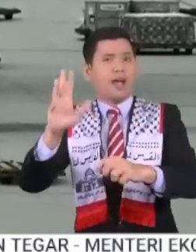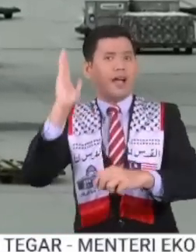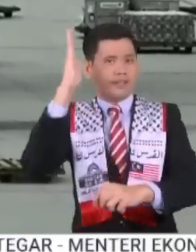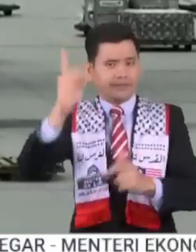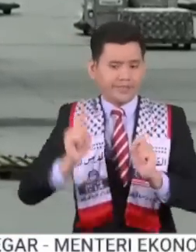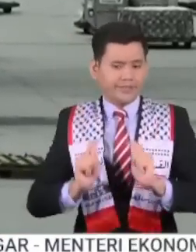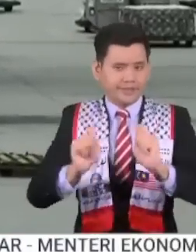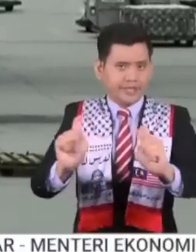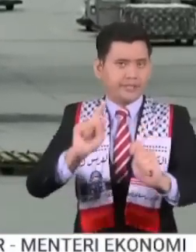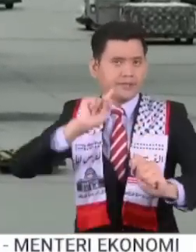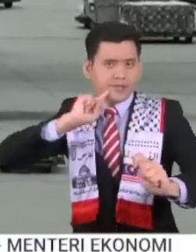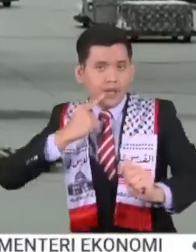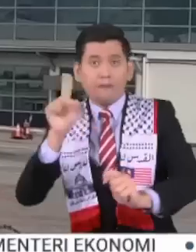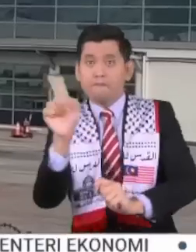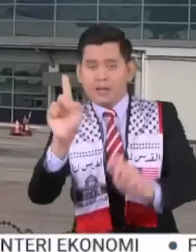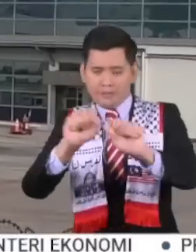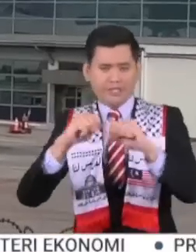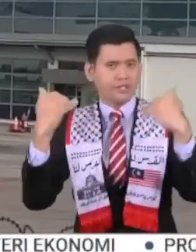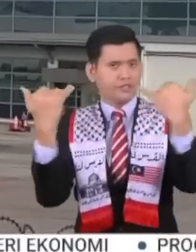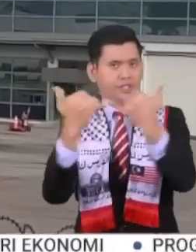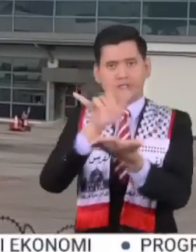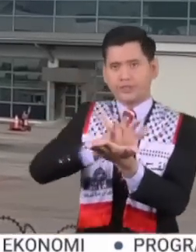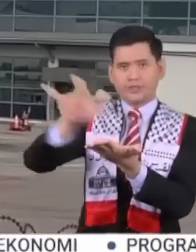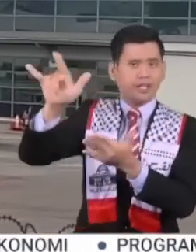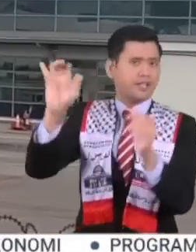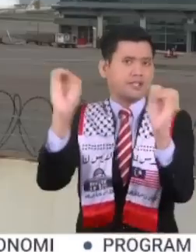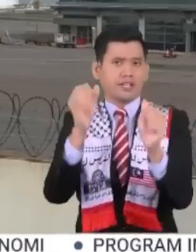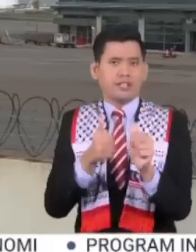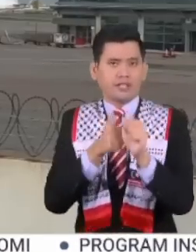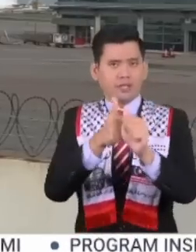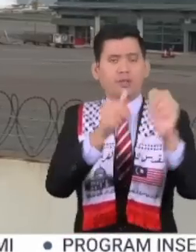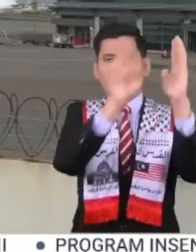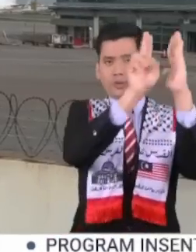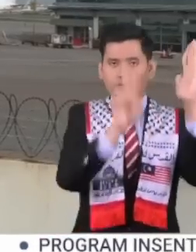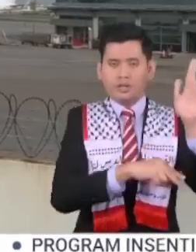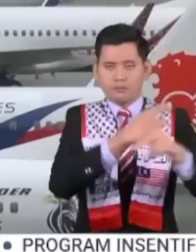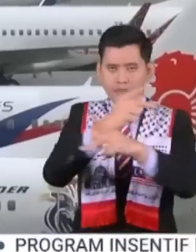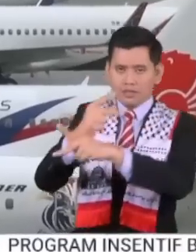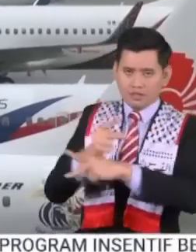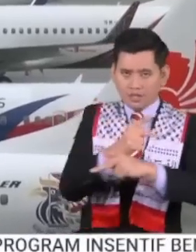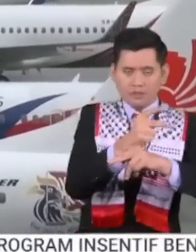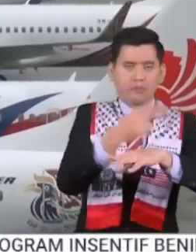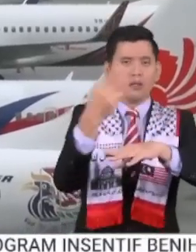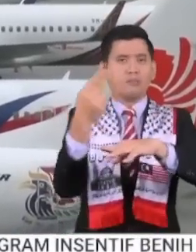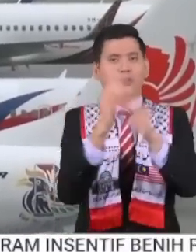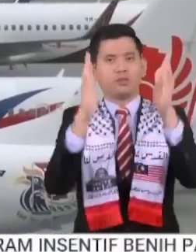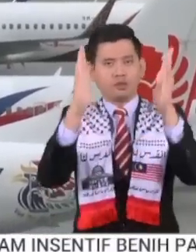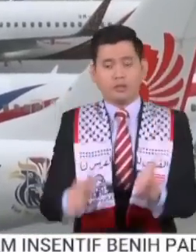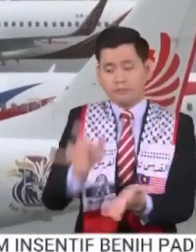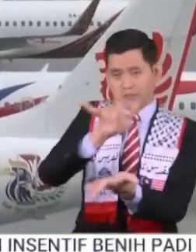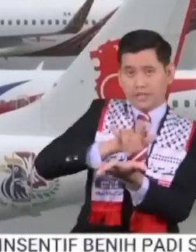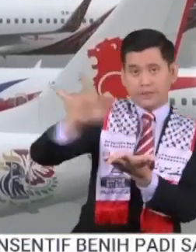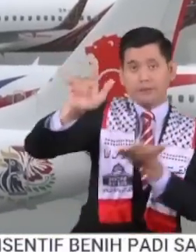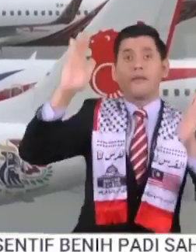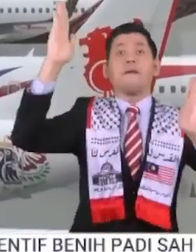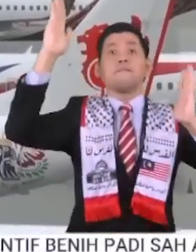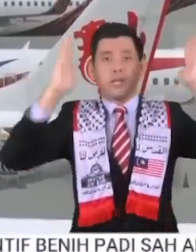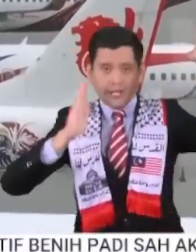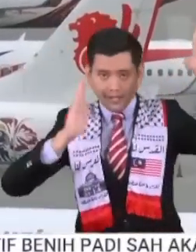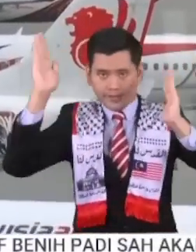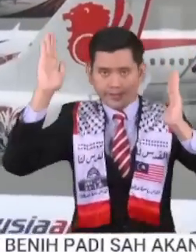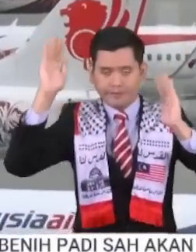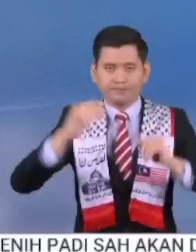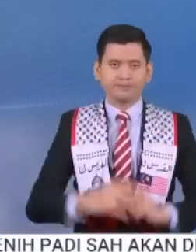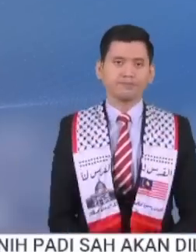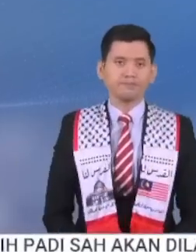tegas terhadap mana-mana syarikat penerbangan yang gagal mematuhi Kod Pelindungan Pengguna Penerbangan Malaysia.